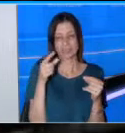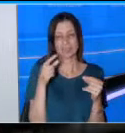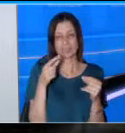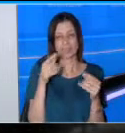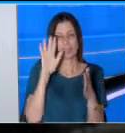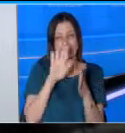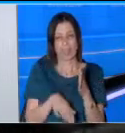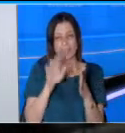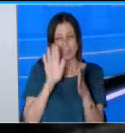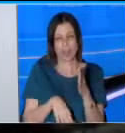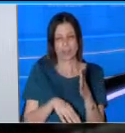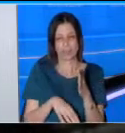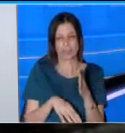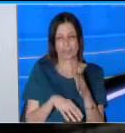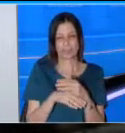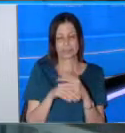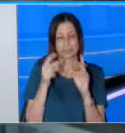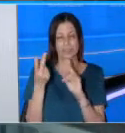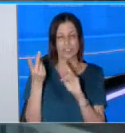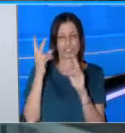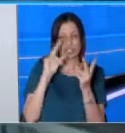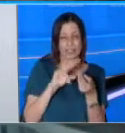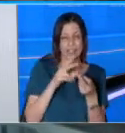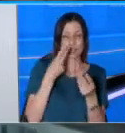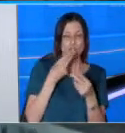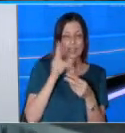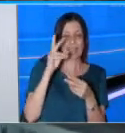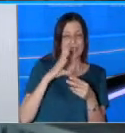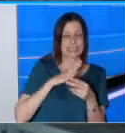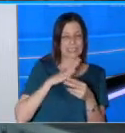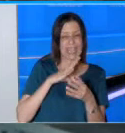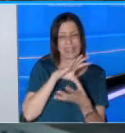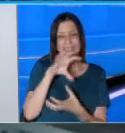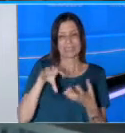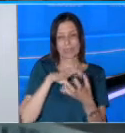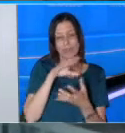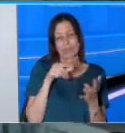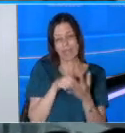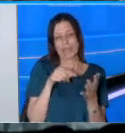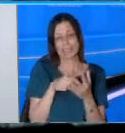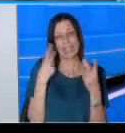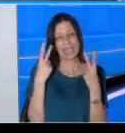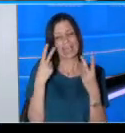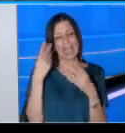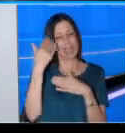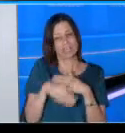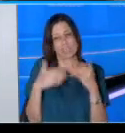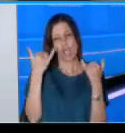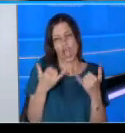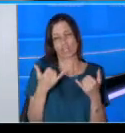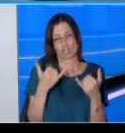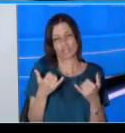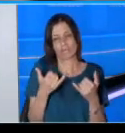הולכת ופוחתת. אבל לעומת זאת גוברת סכנת ההסתבכות. ולכן כדאי להפסיק עכשיו.